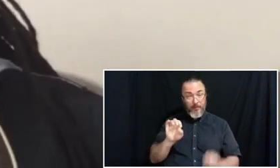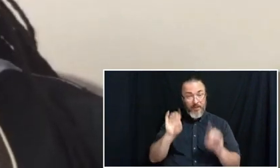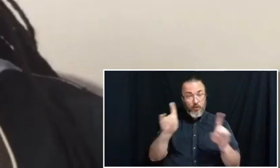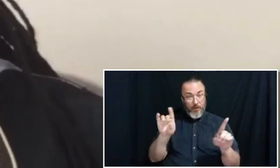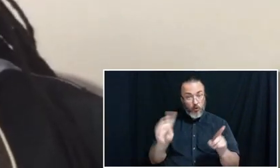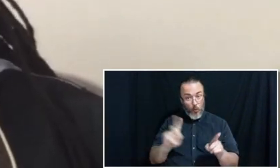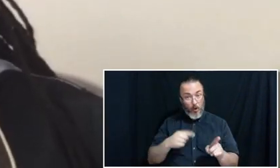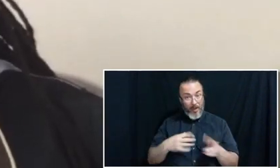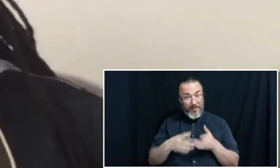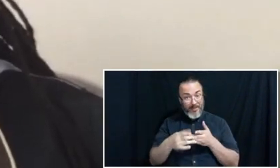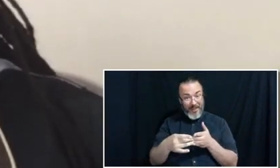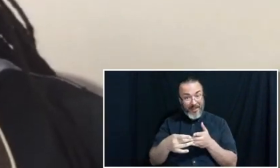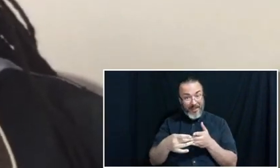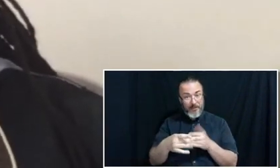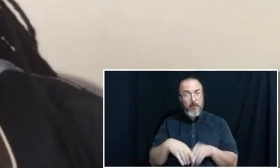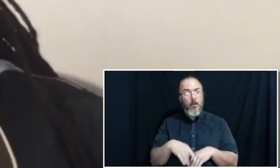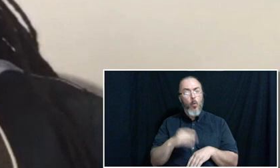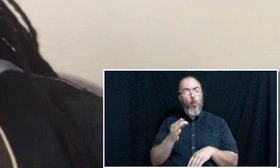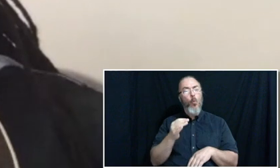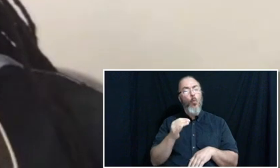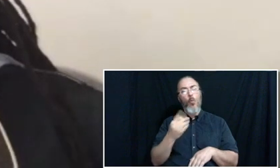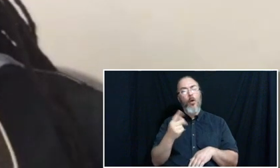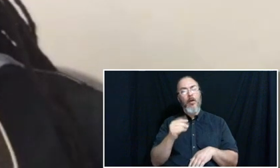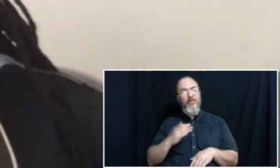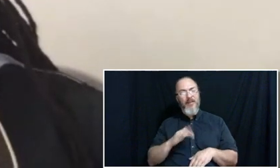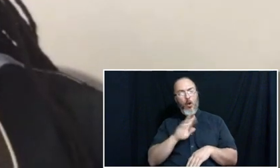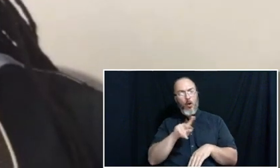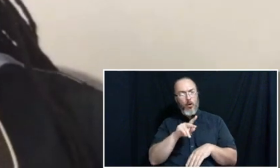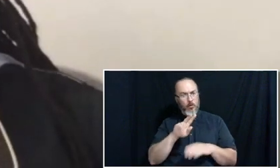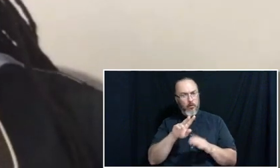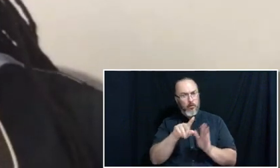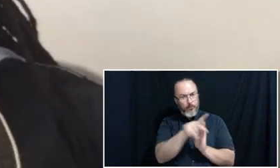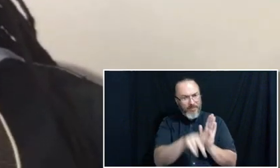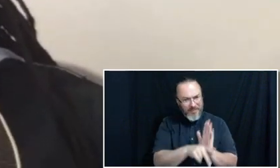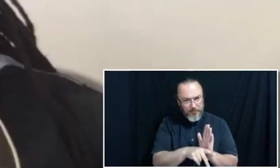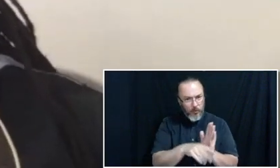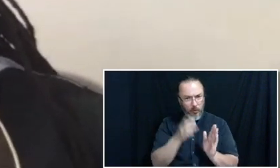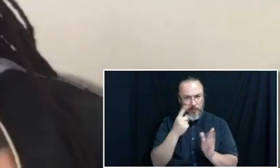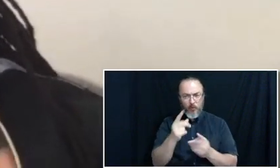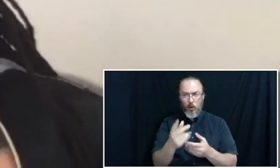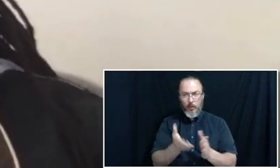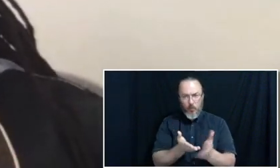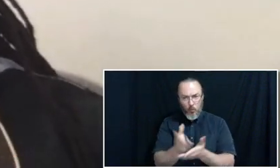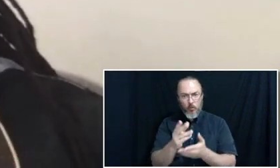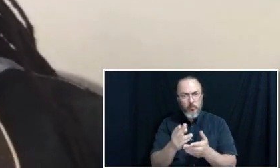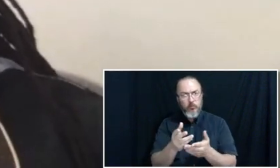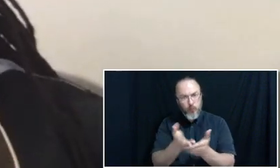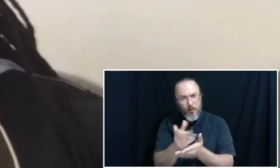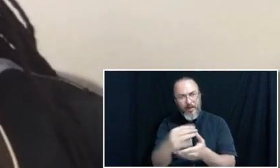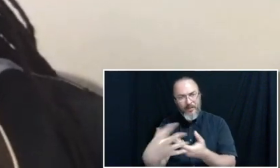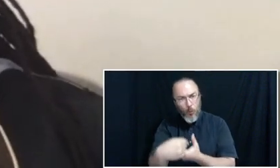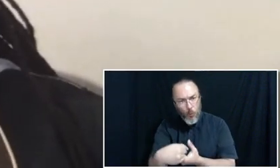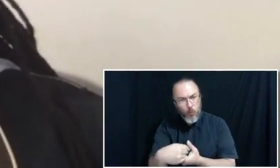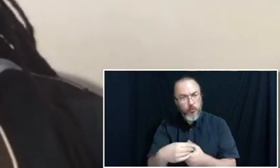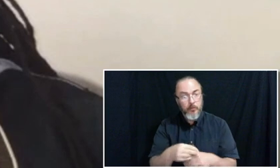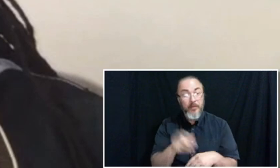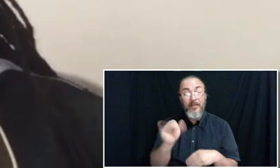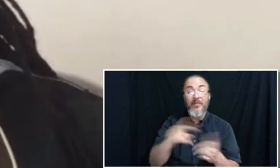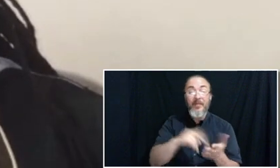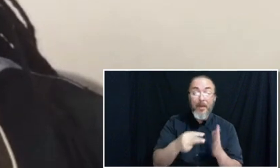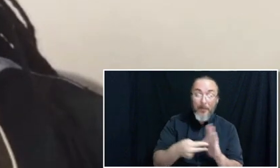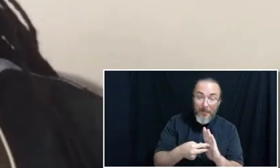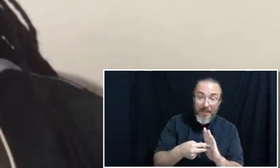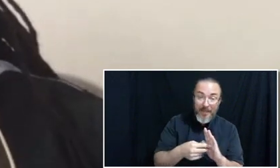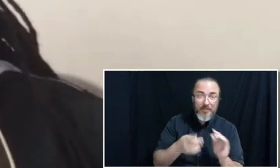ministère de l'Éducation qui utilise le principe de l'inclusion radicale.